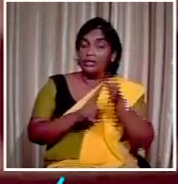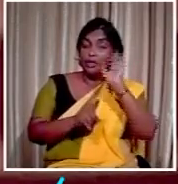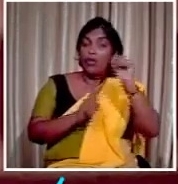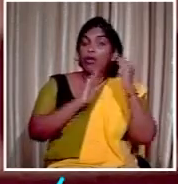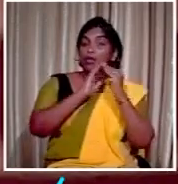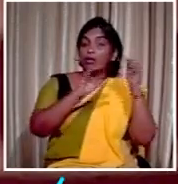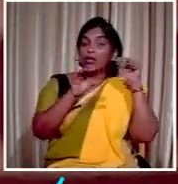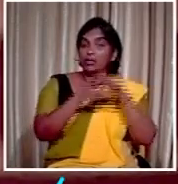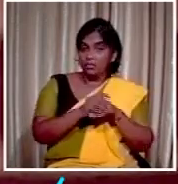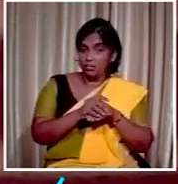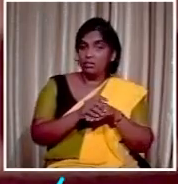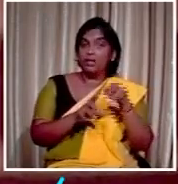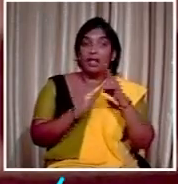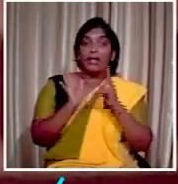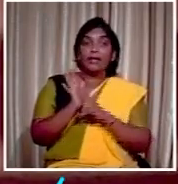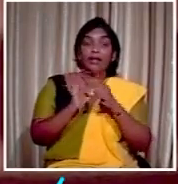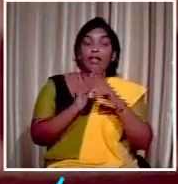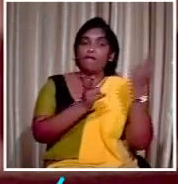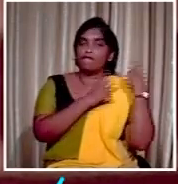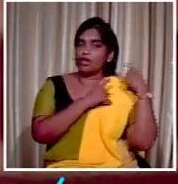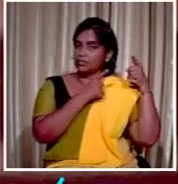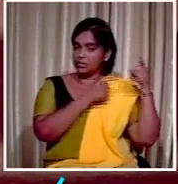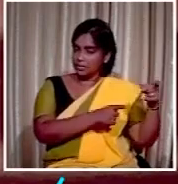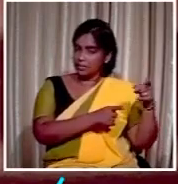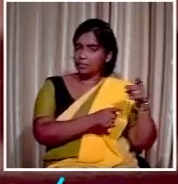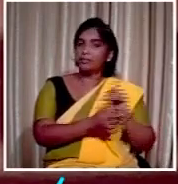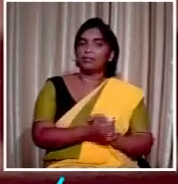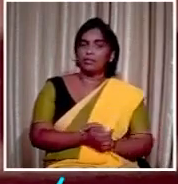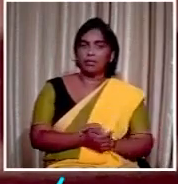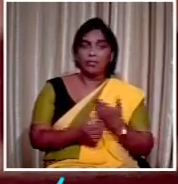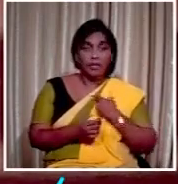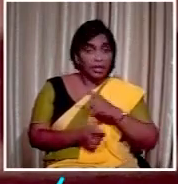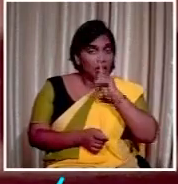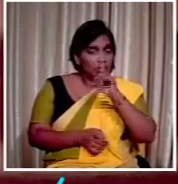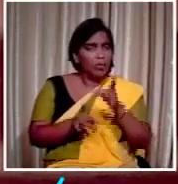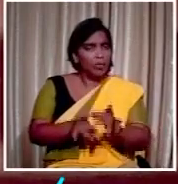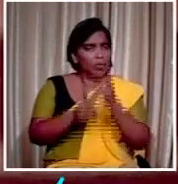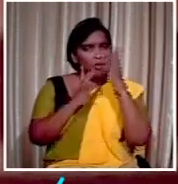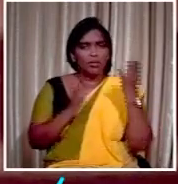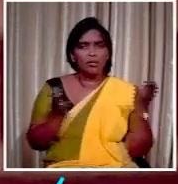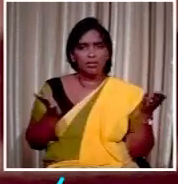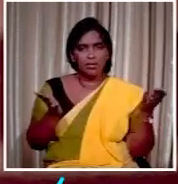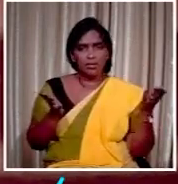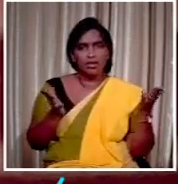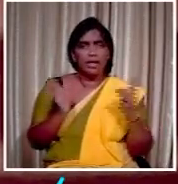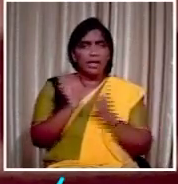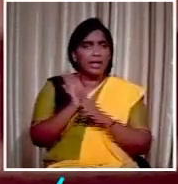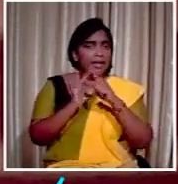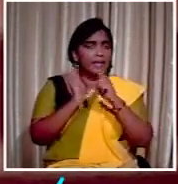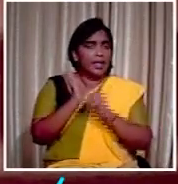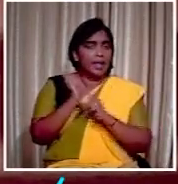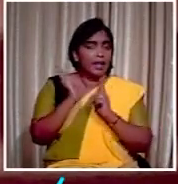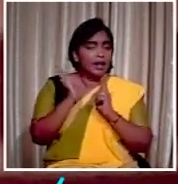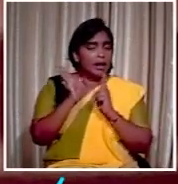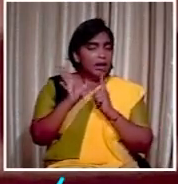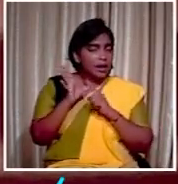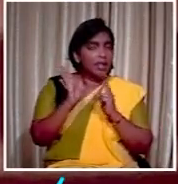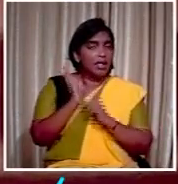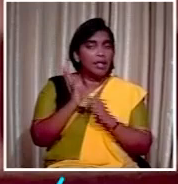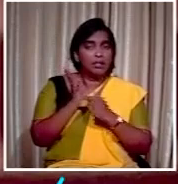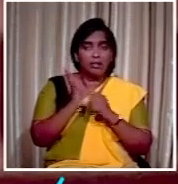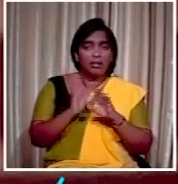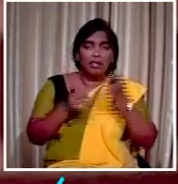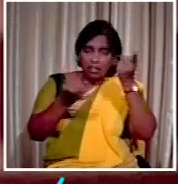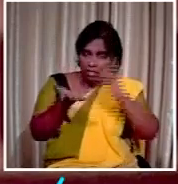කාර්යාලයම කියනවා නිලන්ත වගකීම යුතුයි කියලා යකෝ අපි කියපුවේ වන්නේ නිලන්ත විතරක් නෙමෙයි අපිට ආය ප්‍රශ්නක්